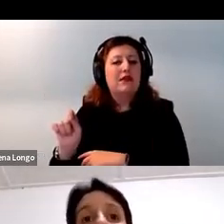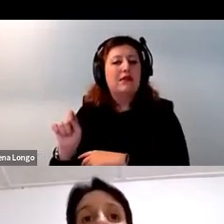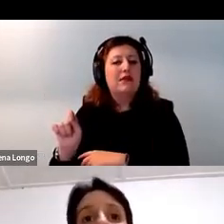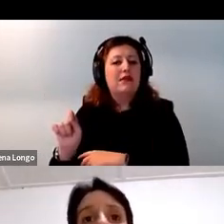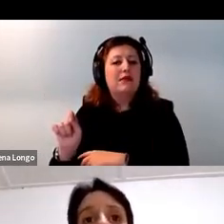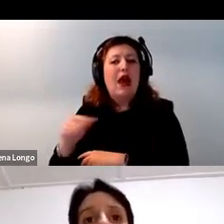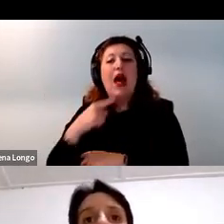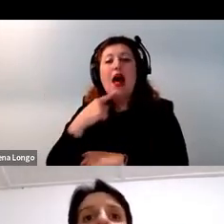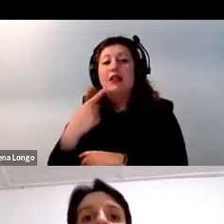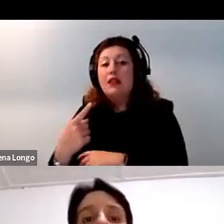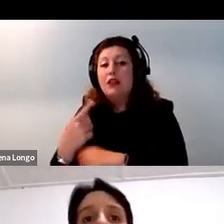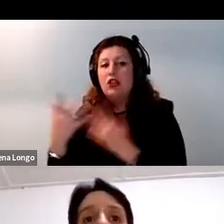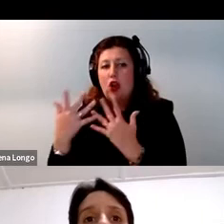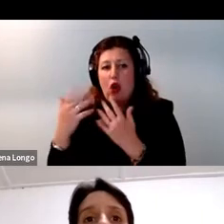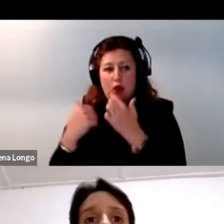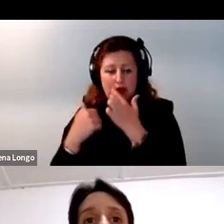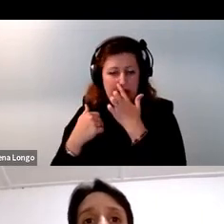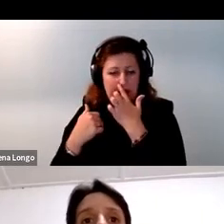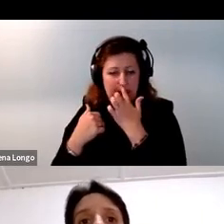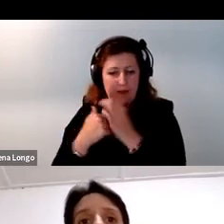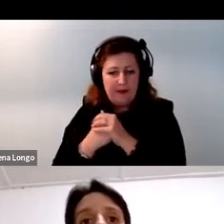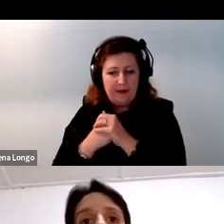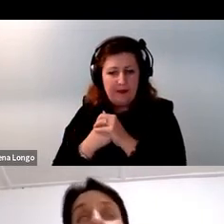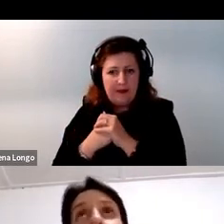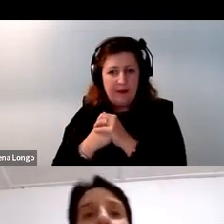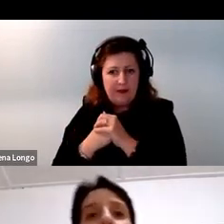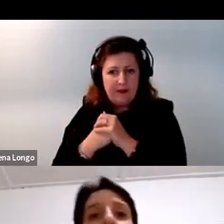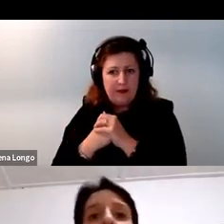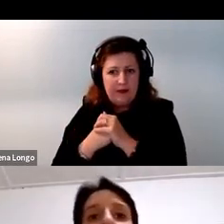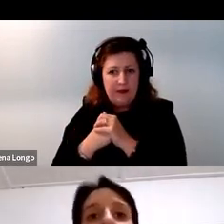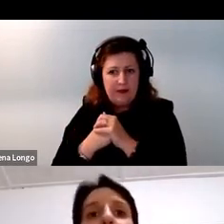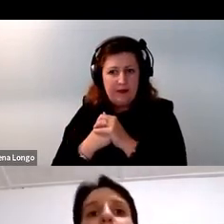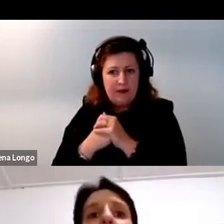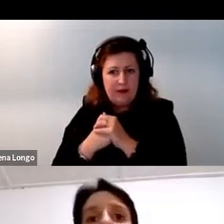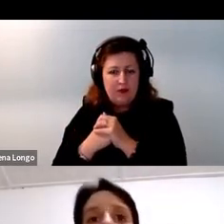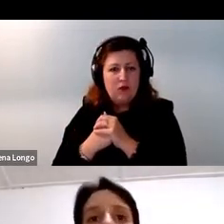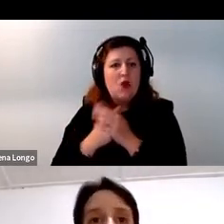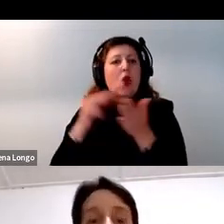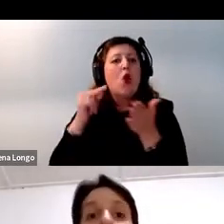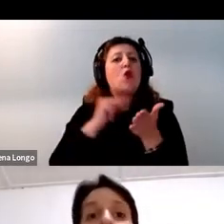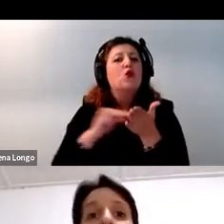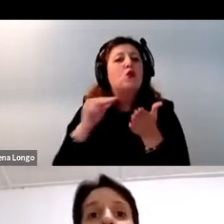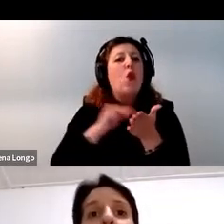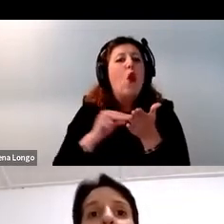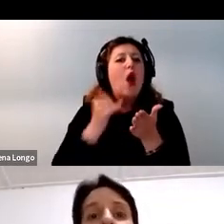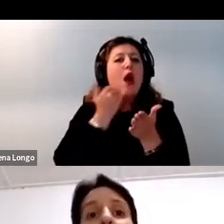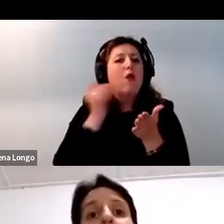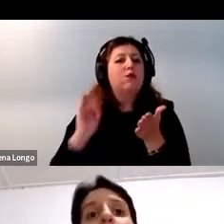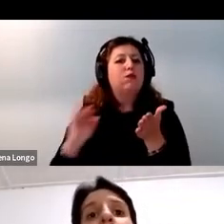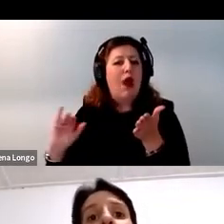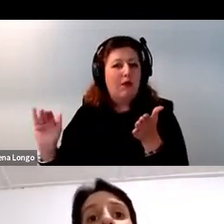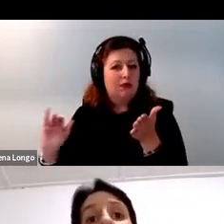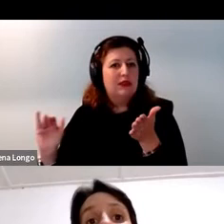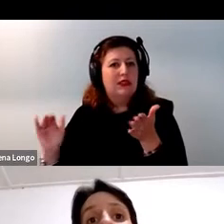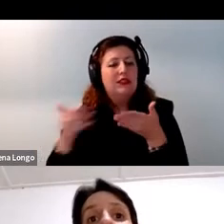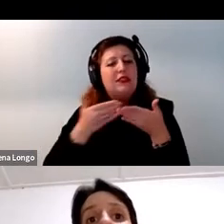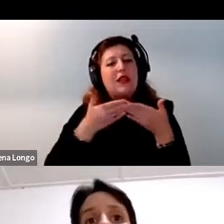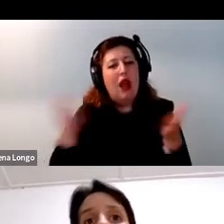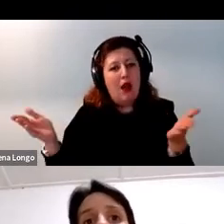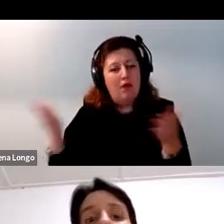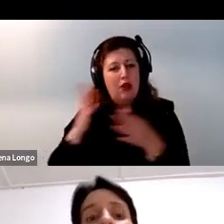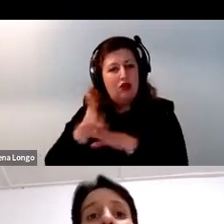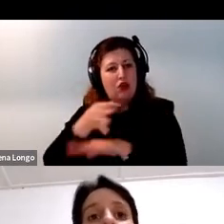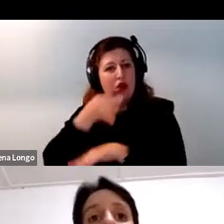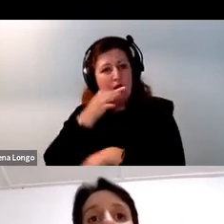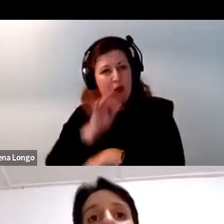si dichiara, insomma, che viene, cioè la scuola è un po' aperta a tutti i bambini, anche i bambini con disabilità. In realtà,